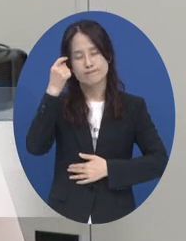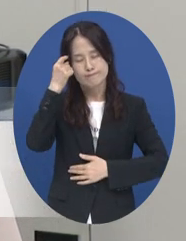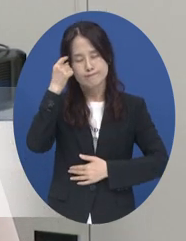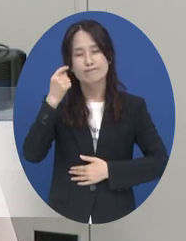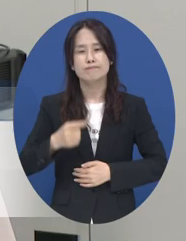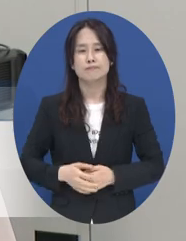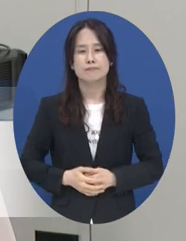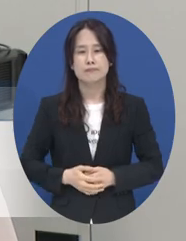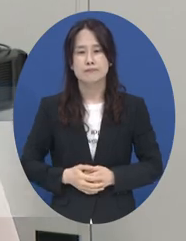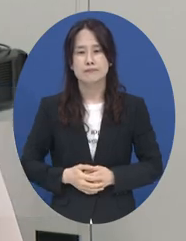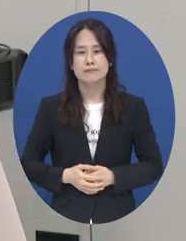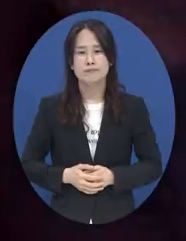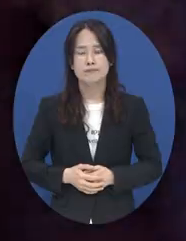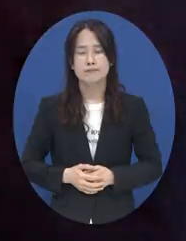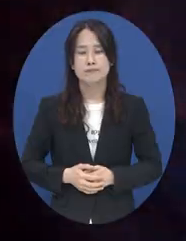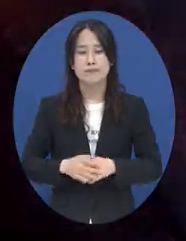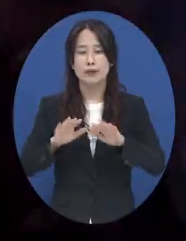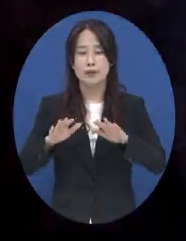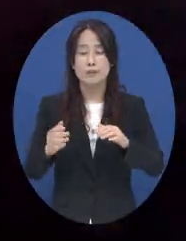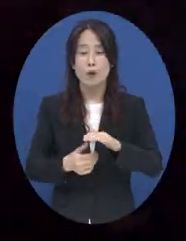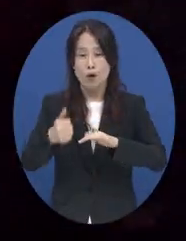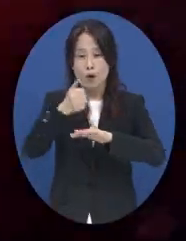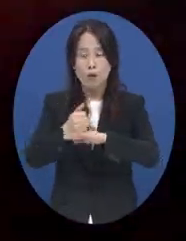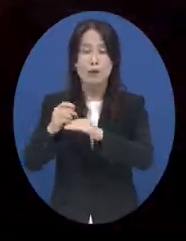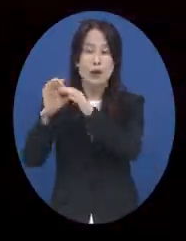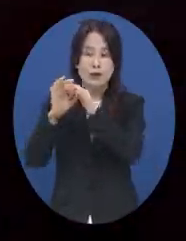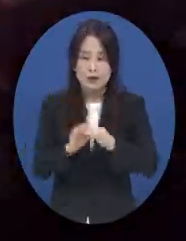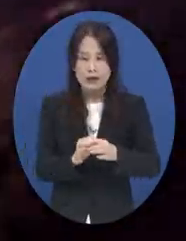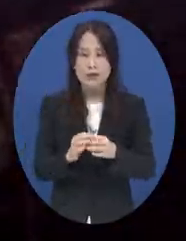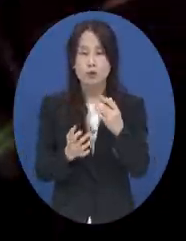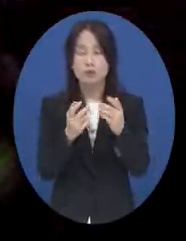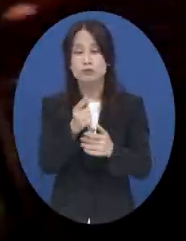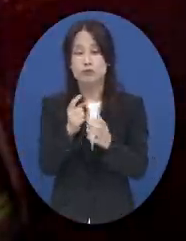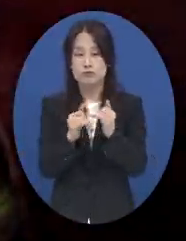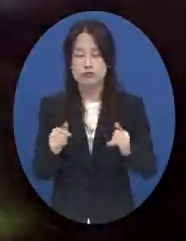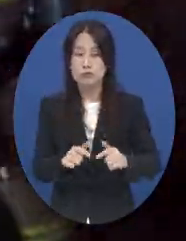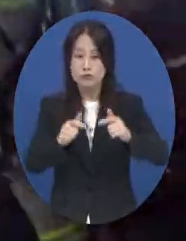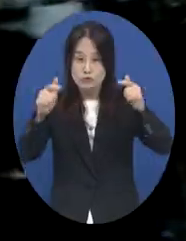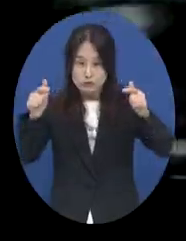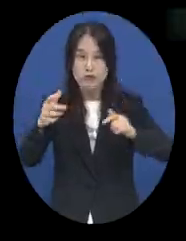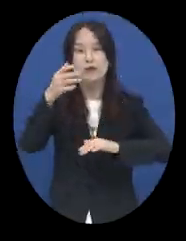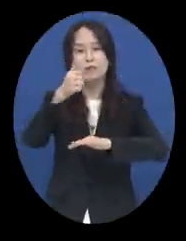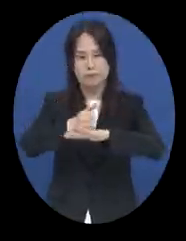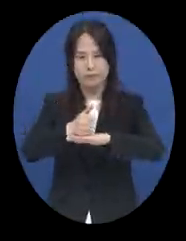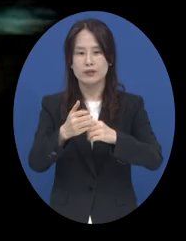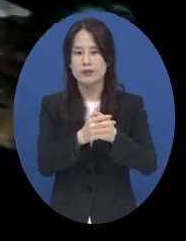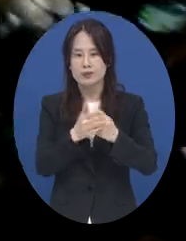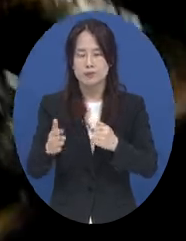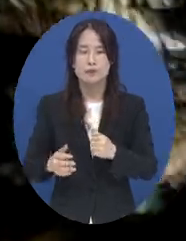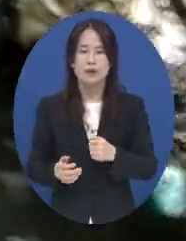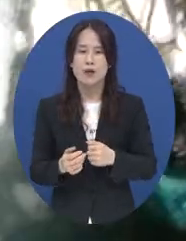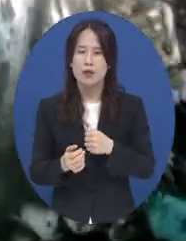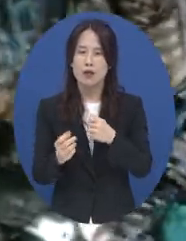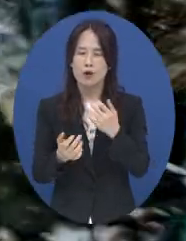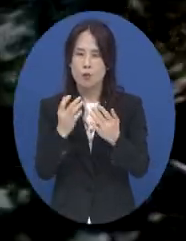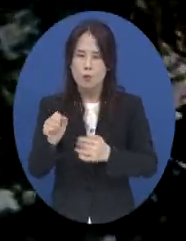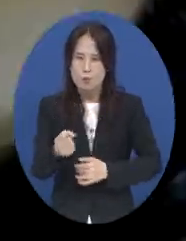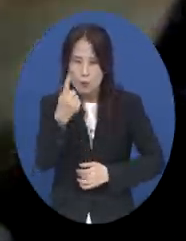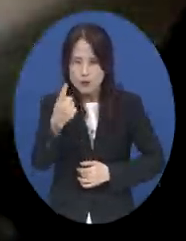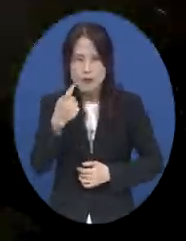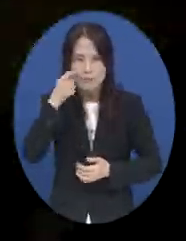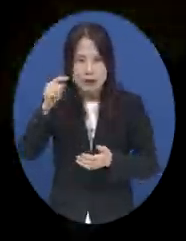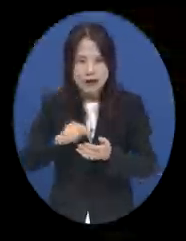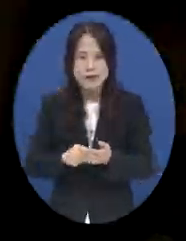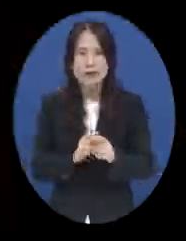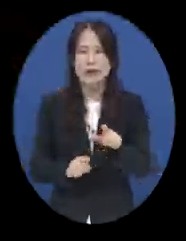일이라고 생각됩니다. 경기도는 이번 성과가 꾸준한 소방인력 충원에 따른 결과라고 분석하고 앞으로도 원인 미상 화재의